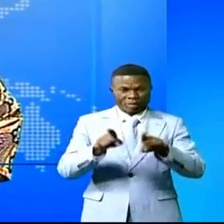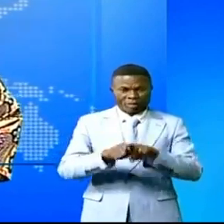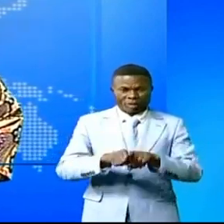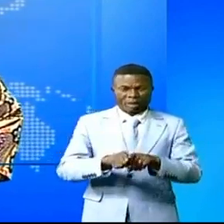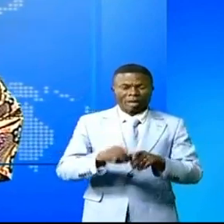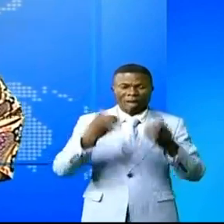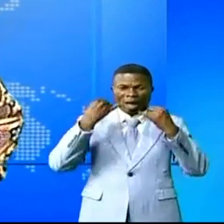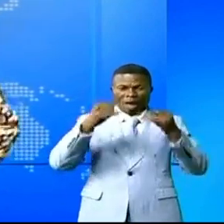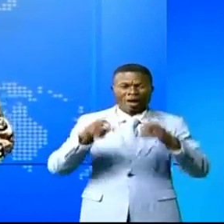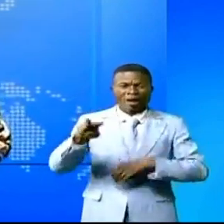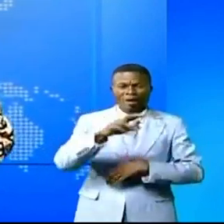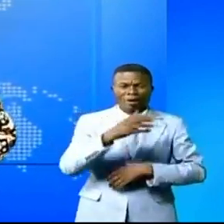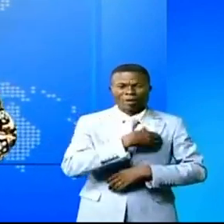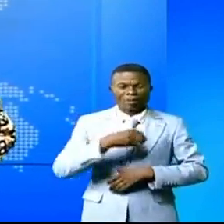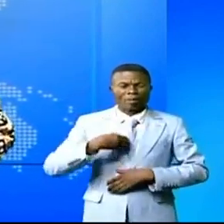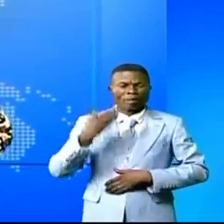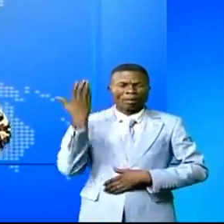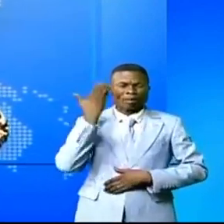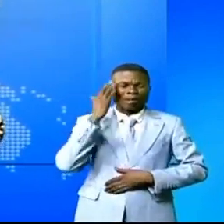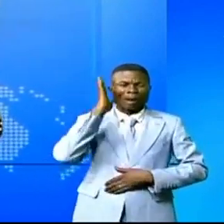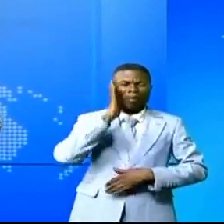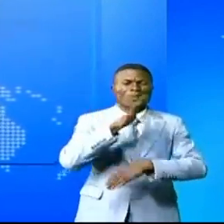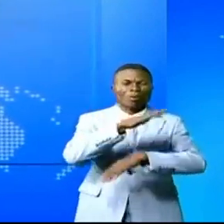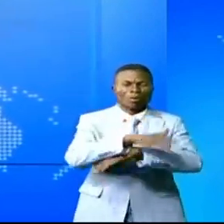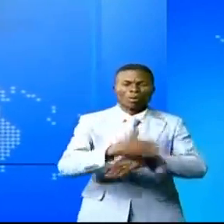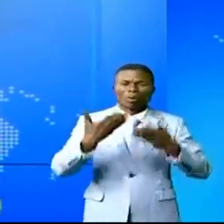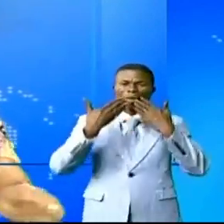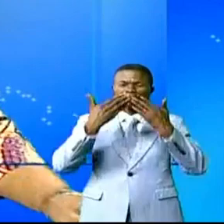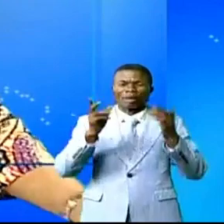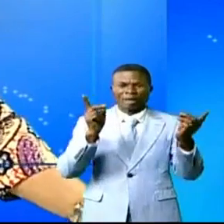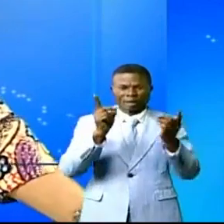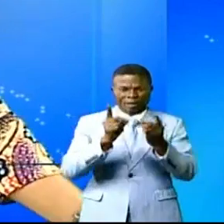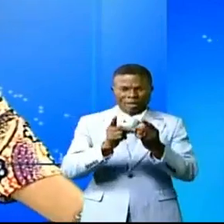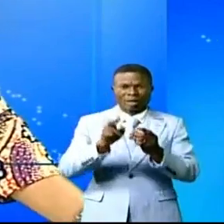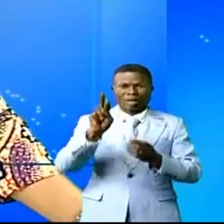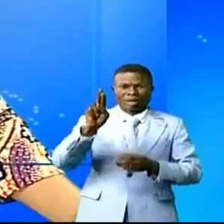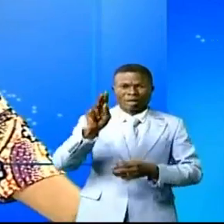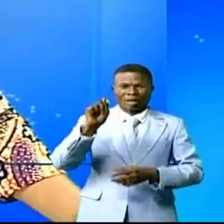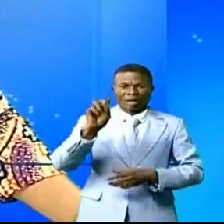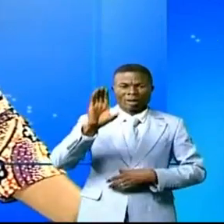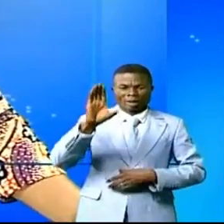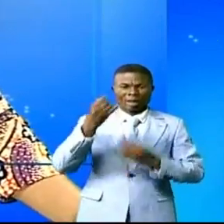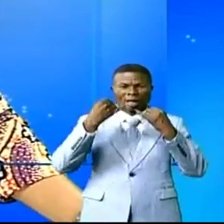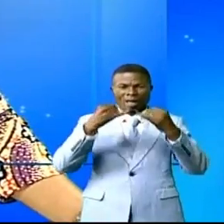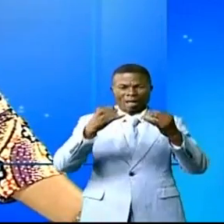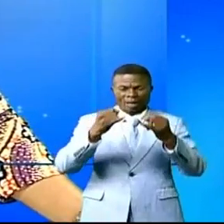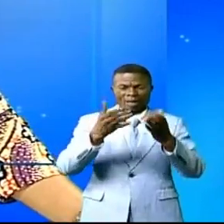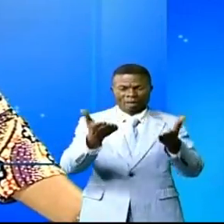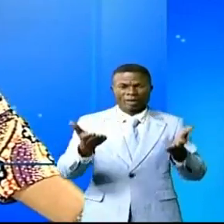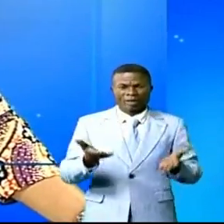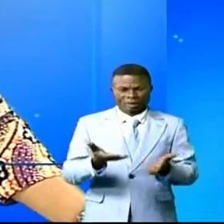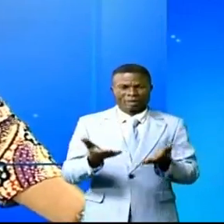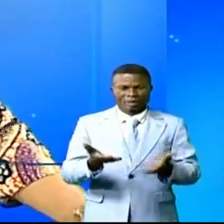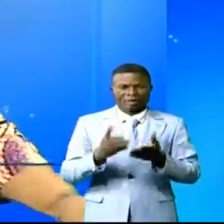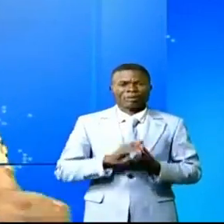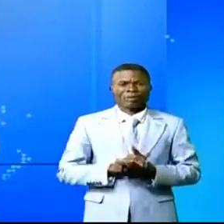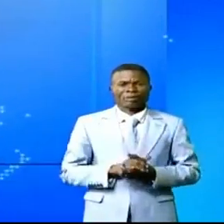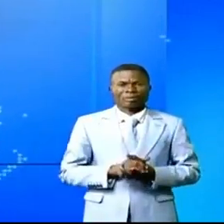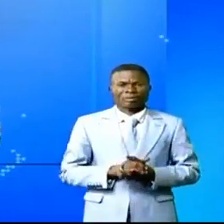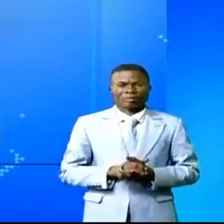de vous informer mesdames et messieurs bonsoir est très heureuse de retrouver à travers cette grande édition d'information sur la chaîne nationale